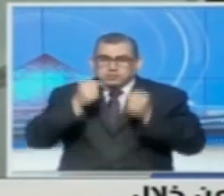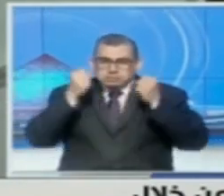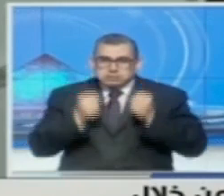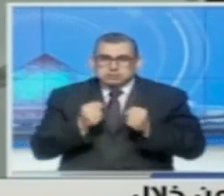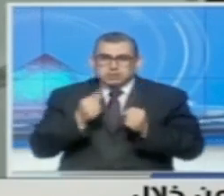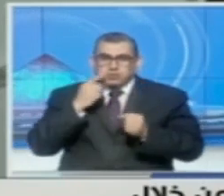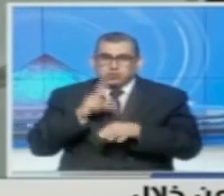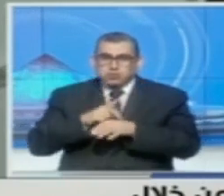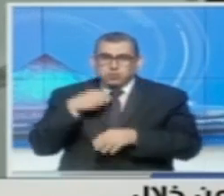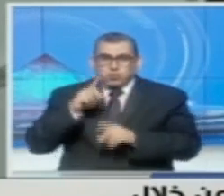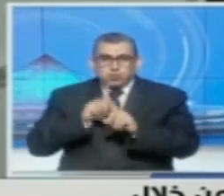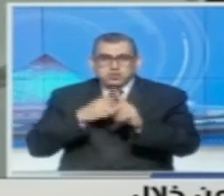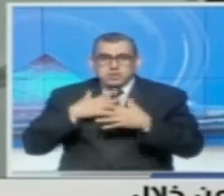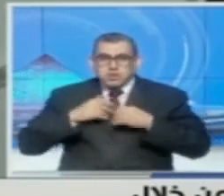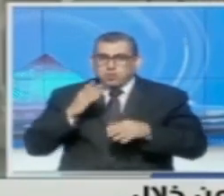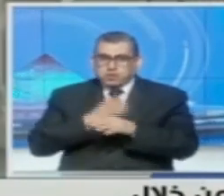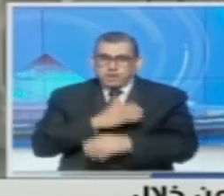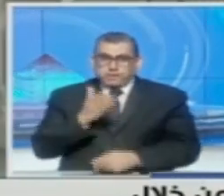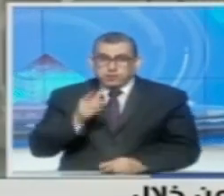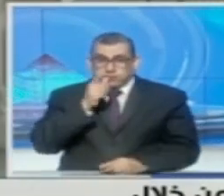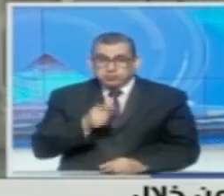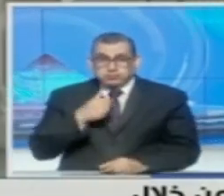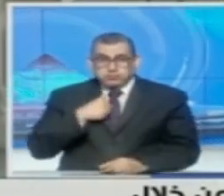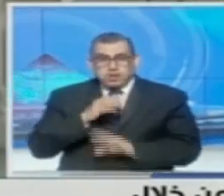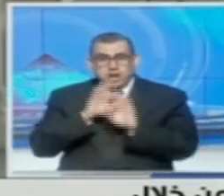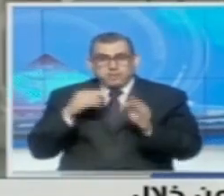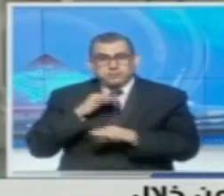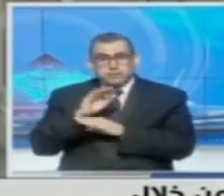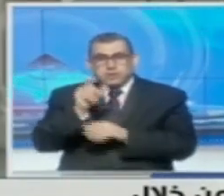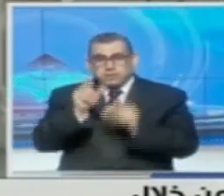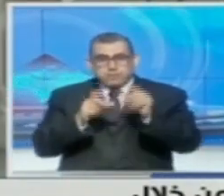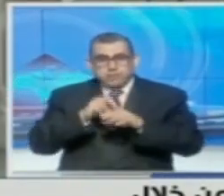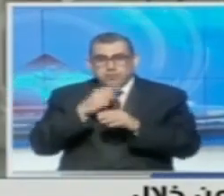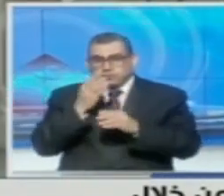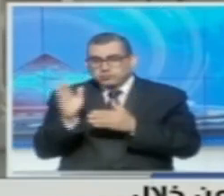حمل كبير قوي على القطاعات الصحيه كلها. بخلع الجلافز وبغيره ما بين كل مريض ومريض.